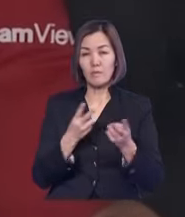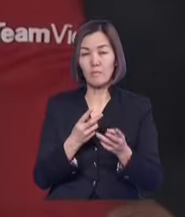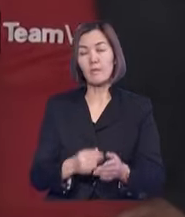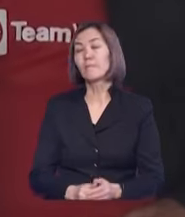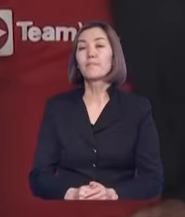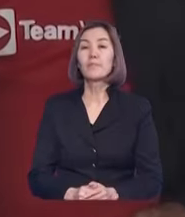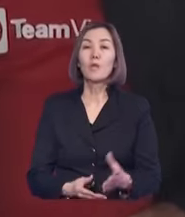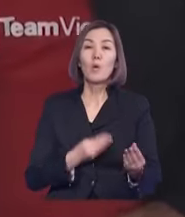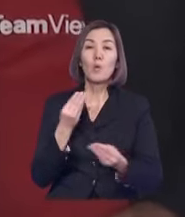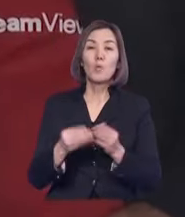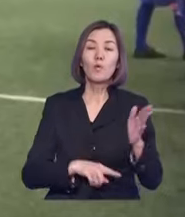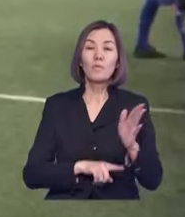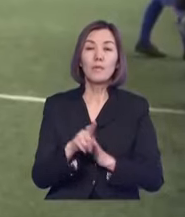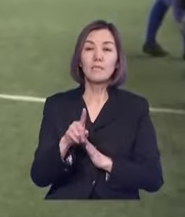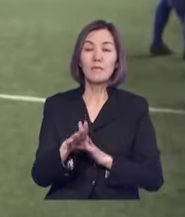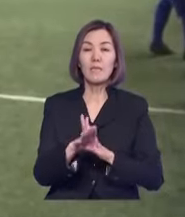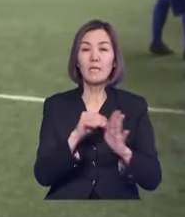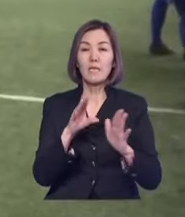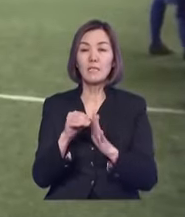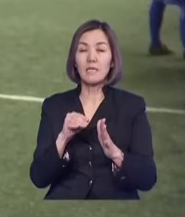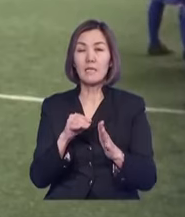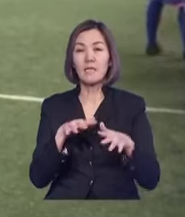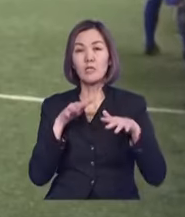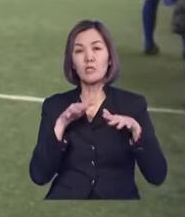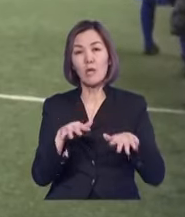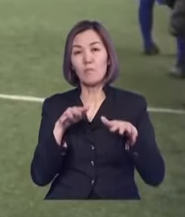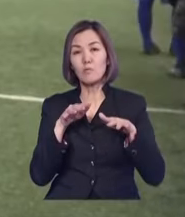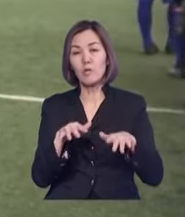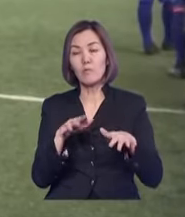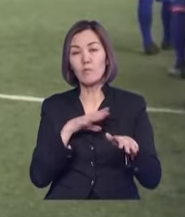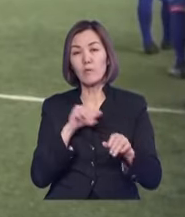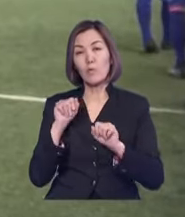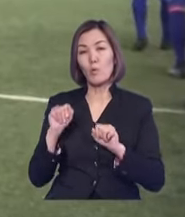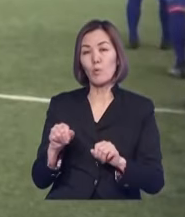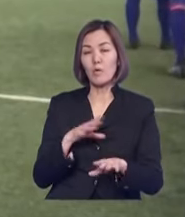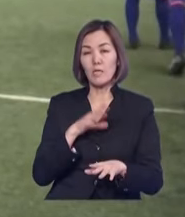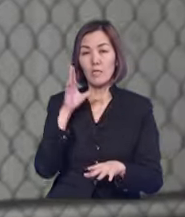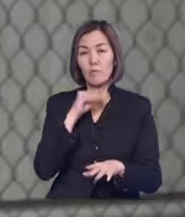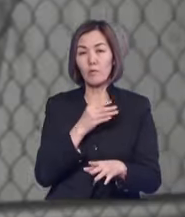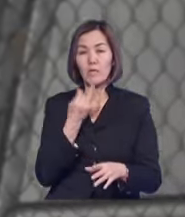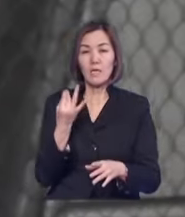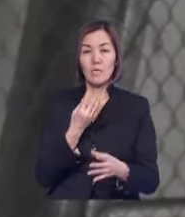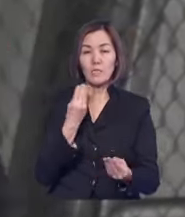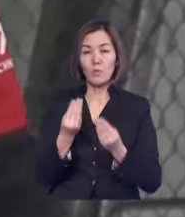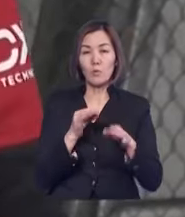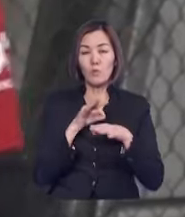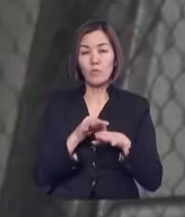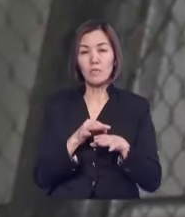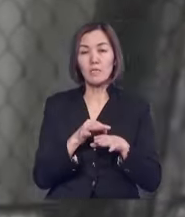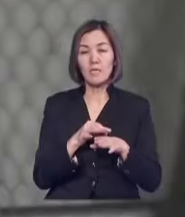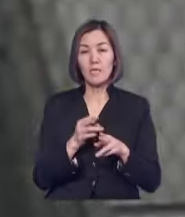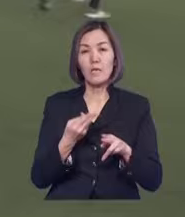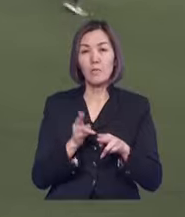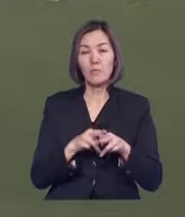бастала салысымен іріктеліп келген ойыншылар бір-біріне шабуылды үдетті, тойтарысқа жол бермеді, тартысты ойынды өткізді. Ойыншылар енді